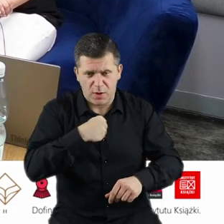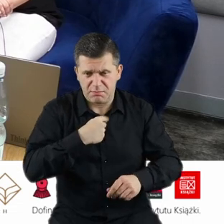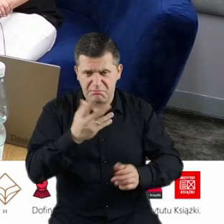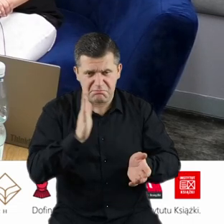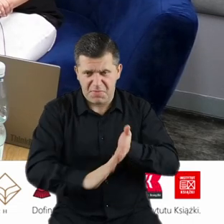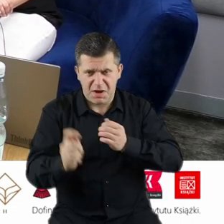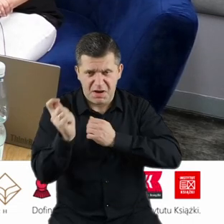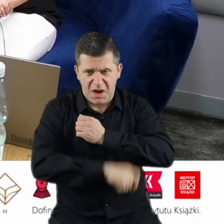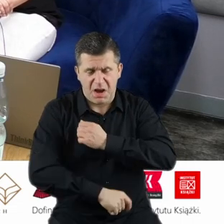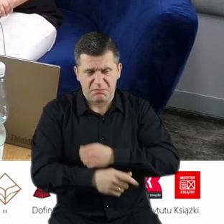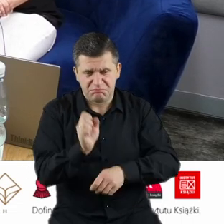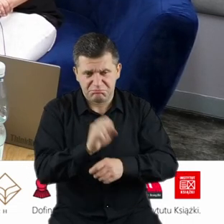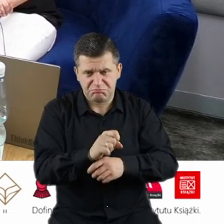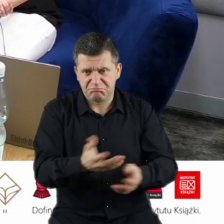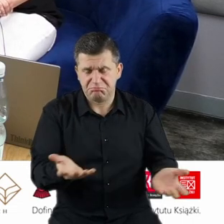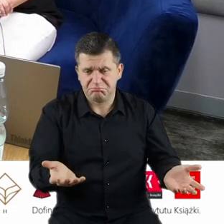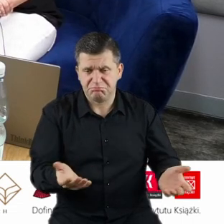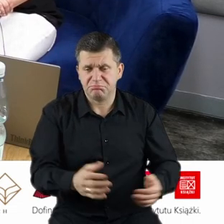60.